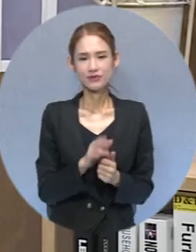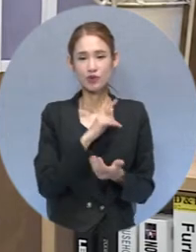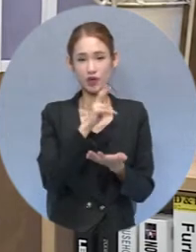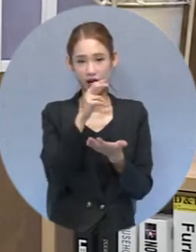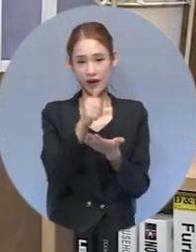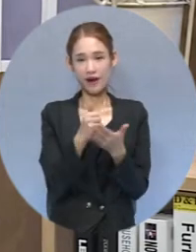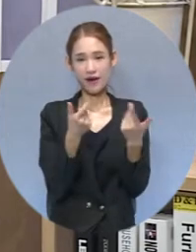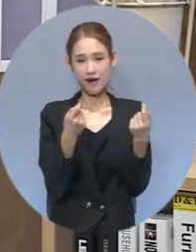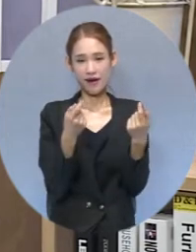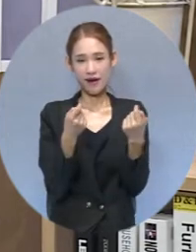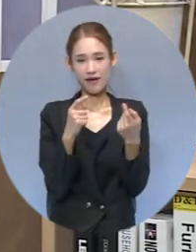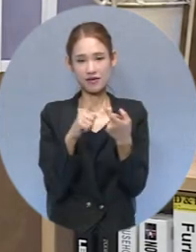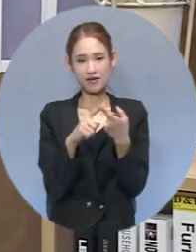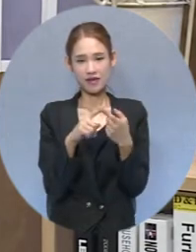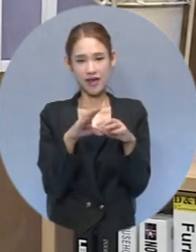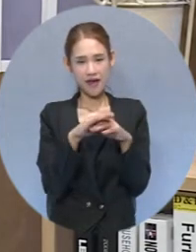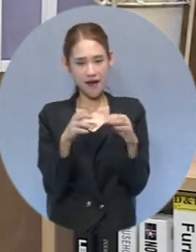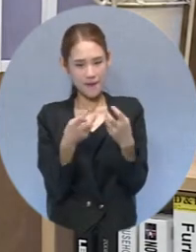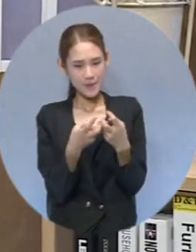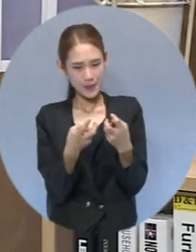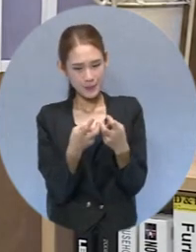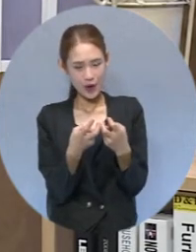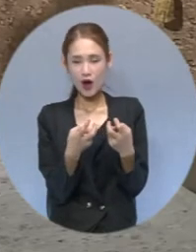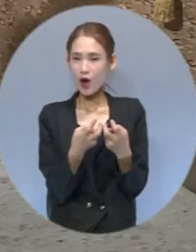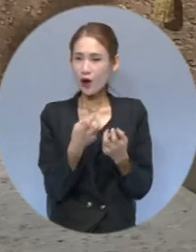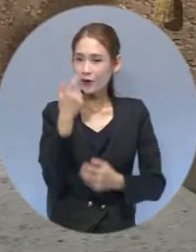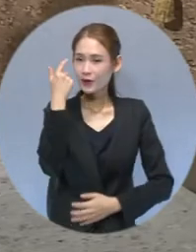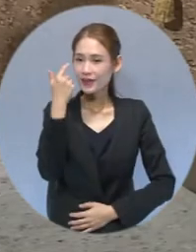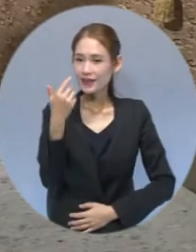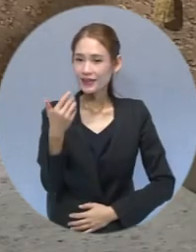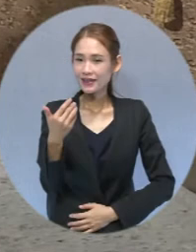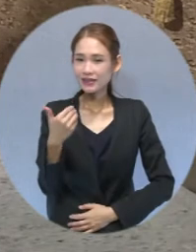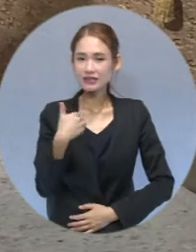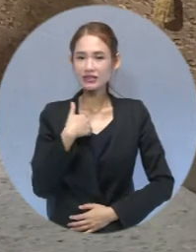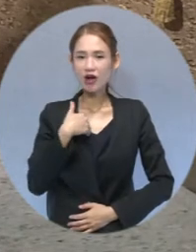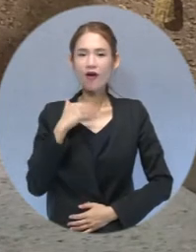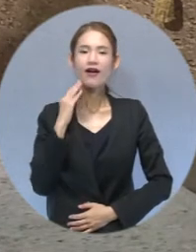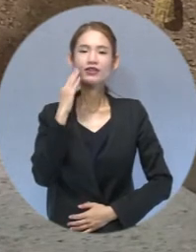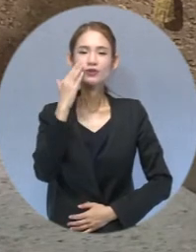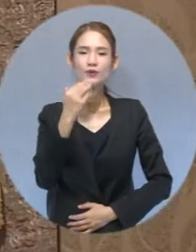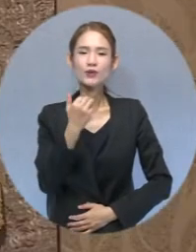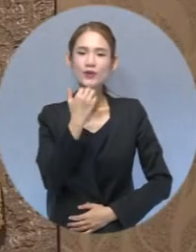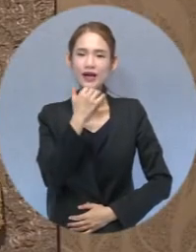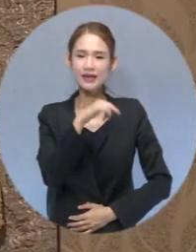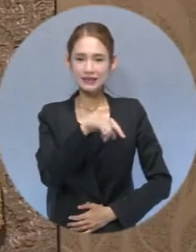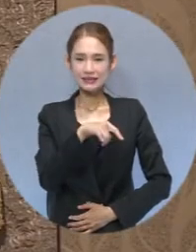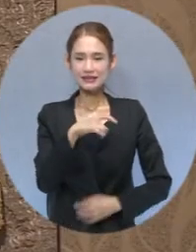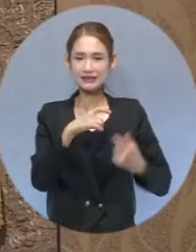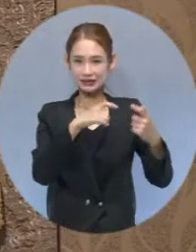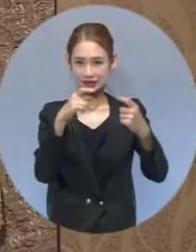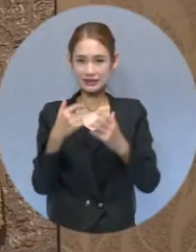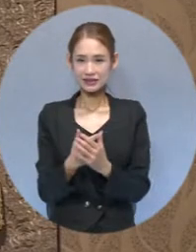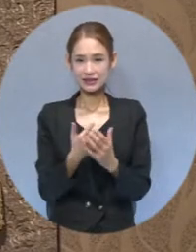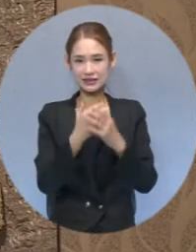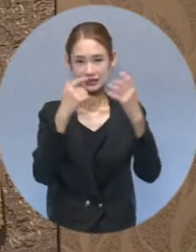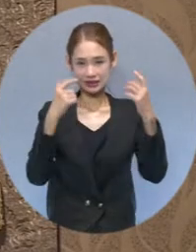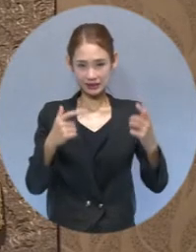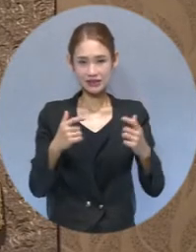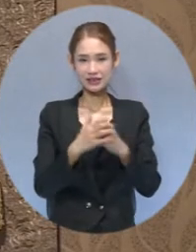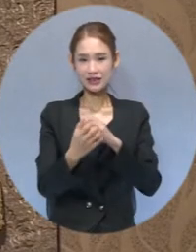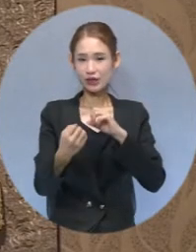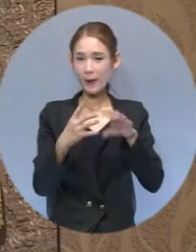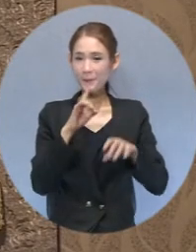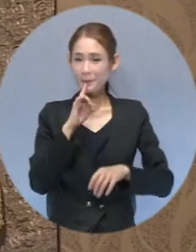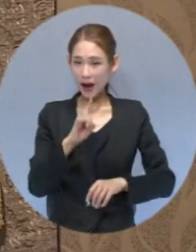위원장님께서는 그럼 이런 부분을 좀 어떻게 해결을 하면 좋겠다고 생각을 하시나요? 저희가 녹색교통진흥지역이라고 하지 않습니까? 네. 서울 도심을. 네. 그 말씀은